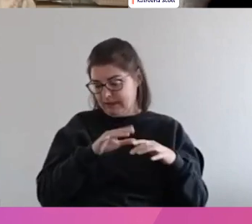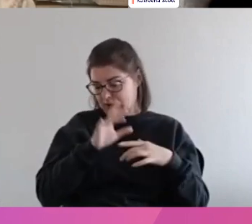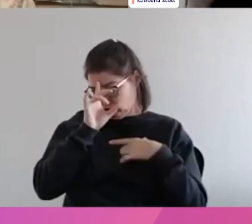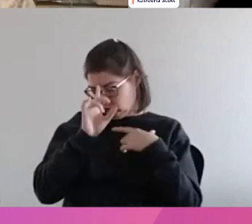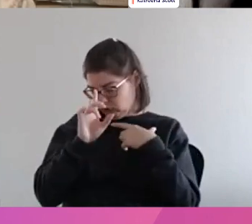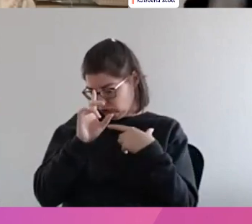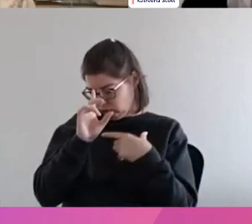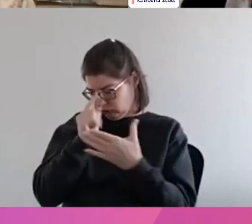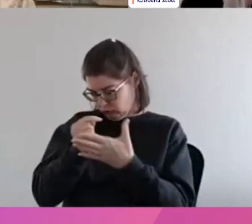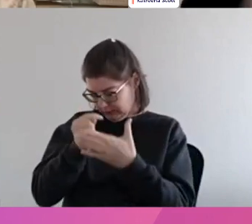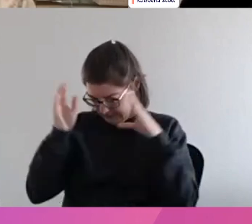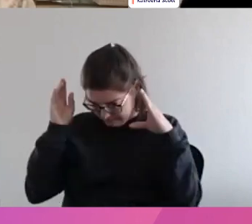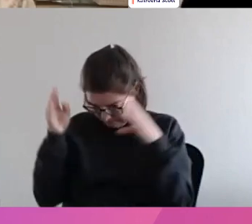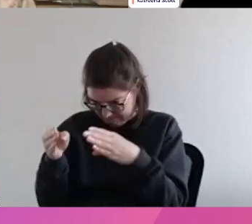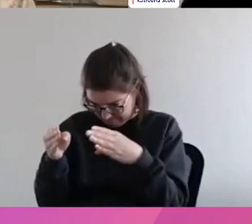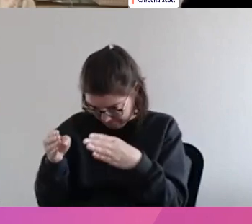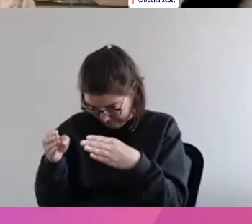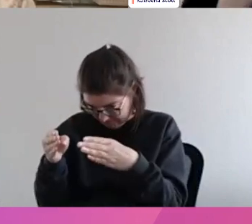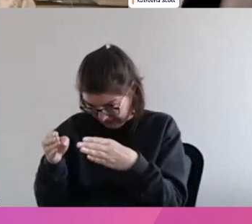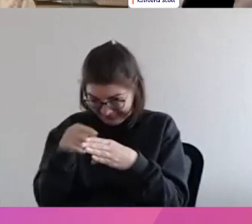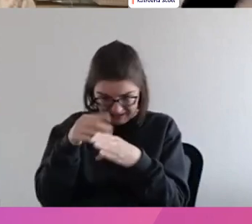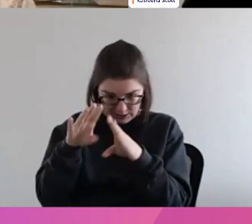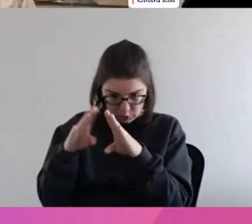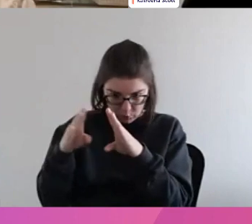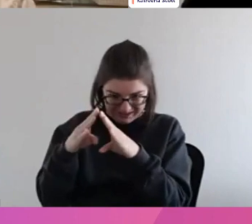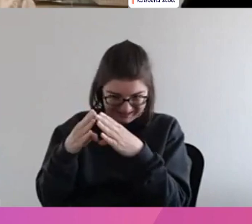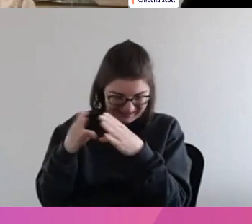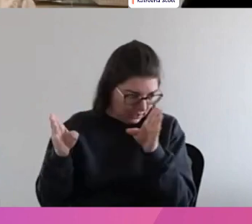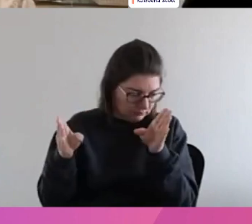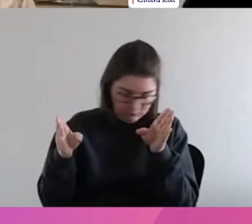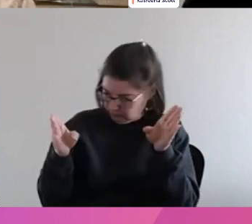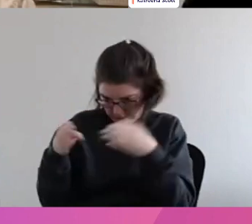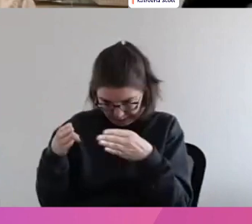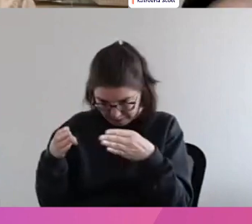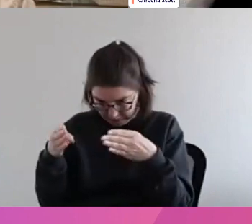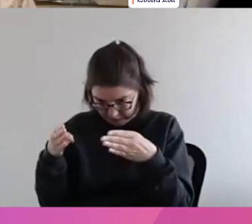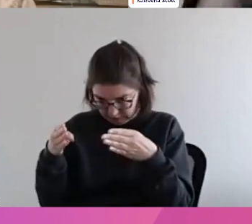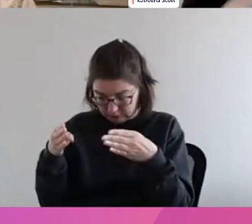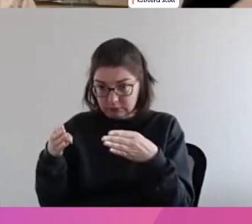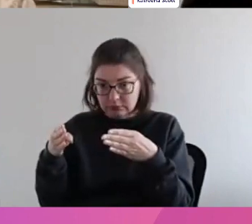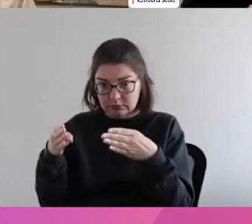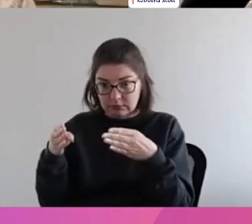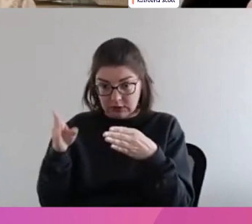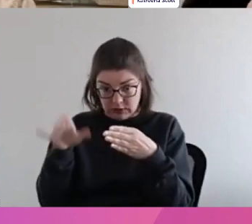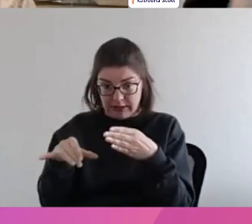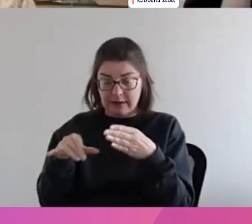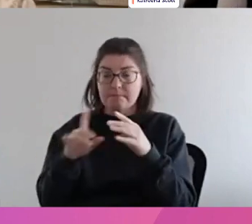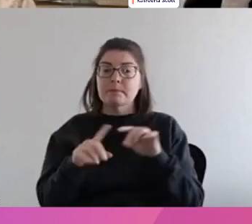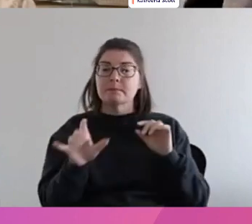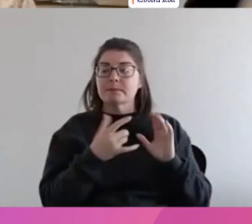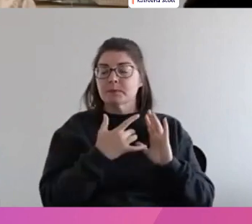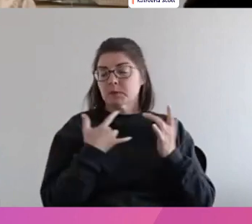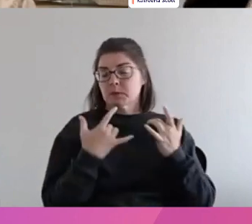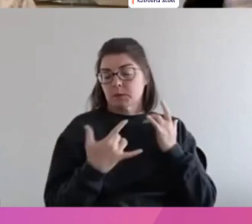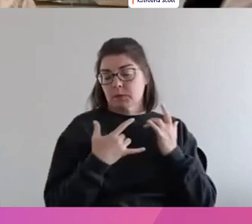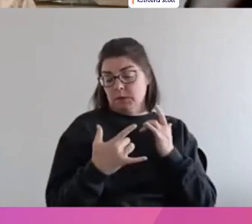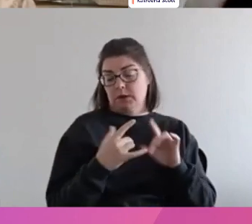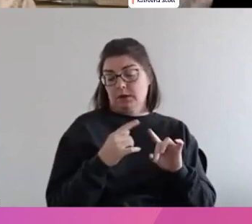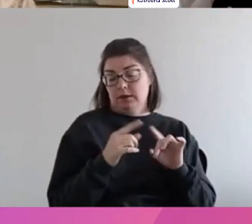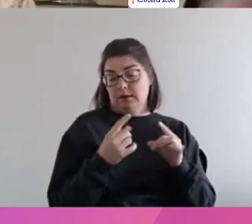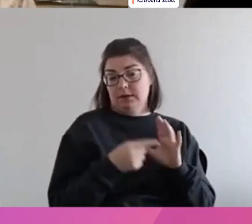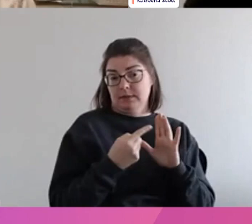Donc, une pression pour les cliniciens de rester dans leur domaine de traitement. Donc, ne